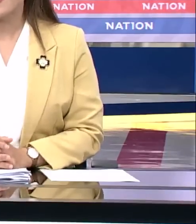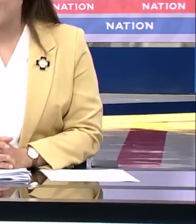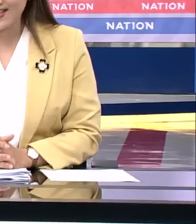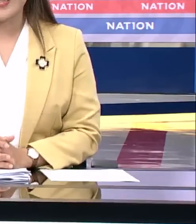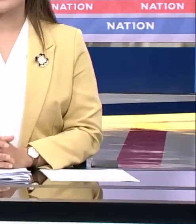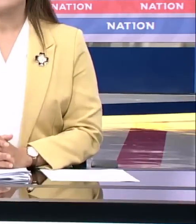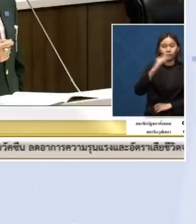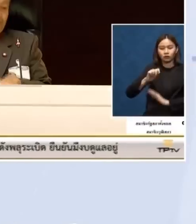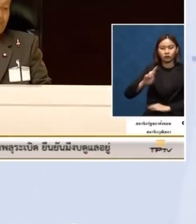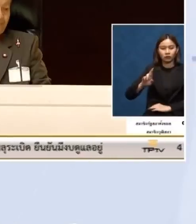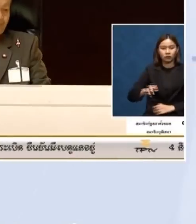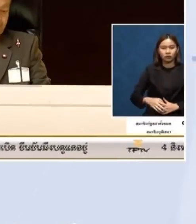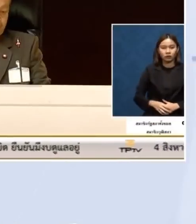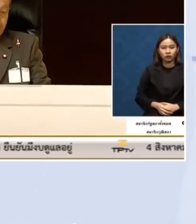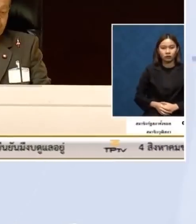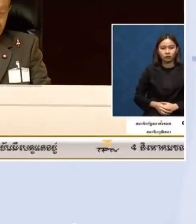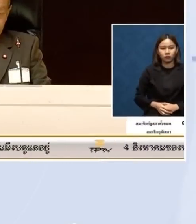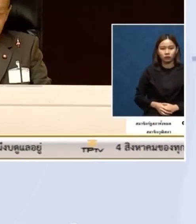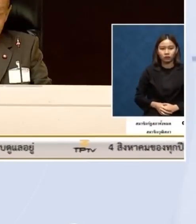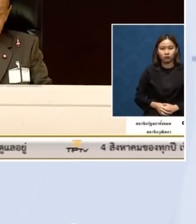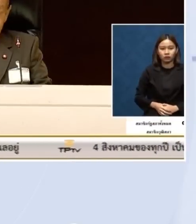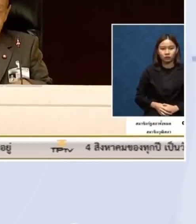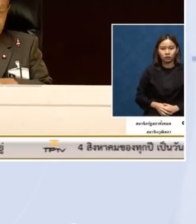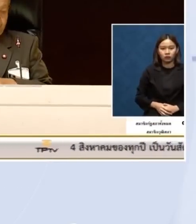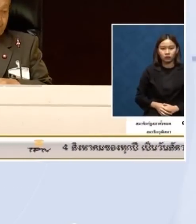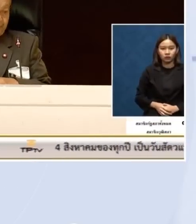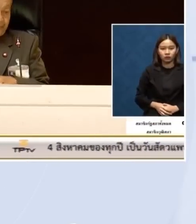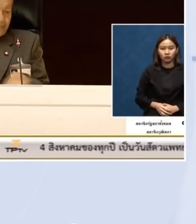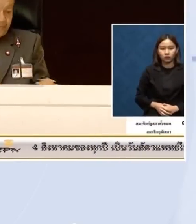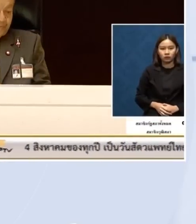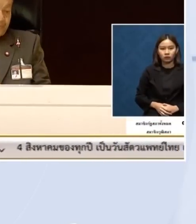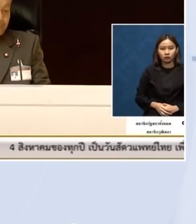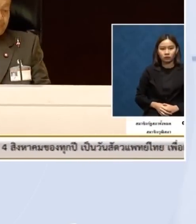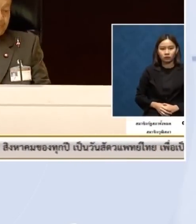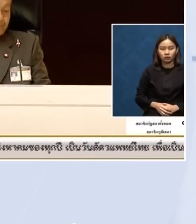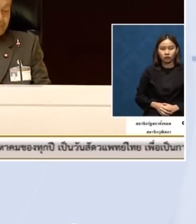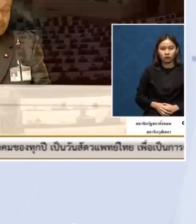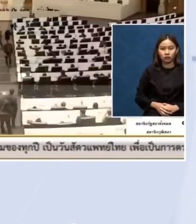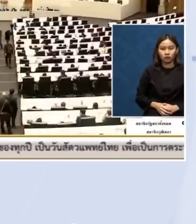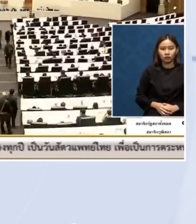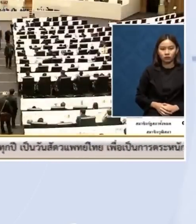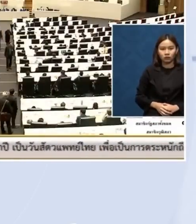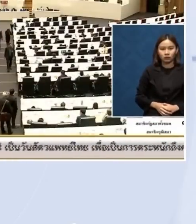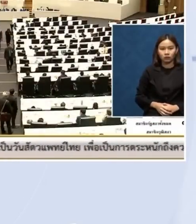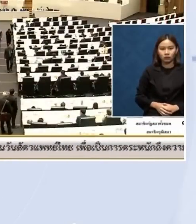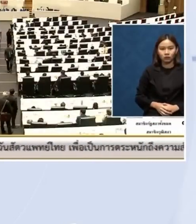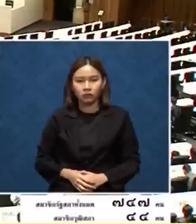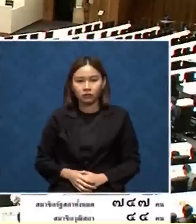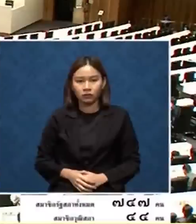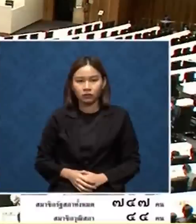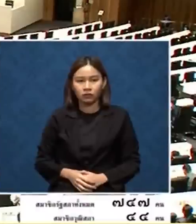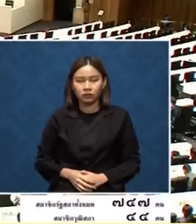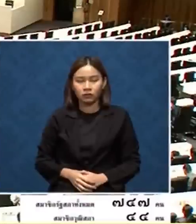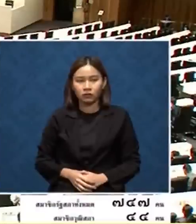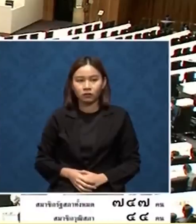เกินเที่ยง ไม่เกินเที่ยงจบลงในเวลา11โมงครึ่งค่ะคือเมื่อวานนี้เริ่มจากอาจารย์วันนอเนี่ยนะคะคุณวันมูฮัมห